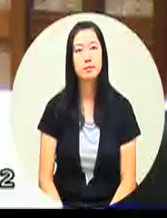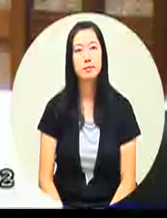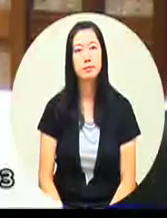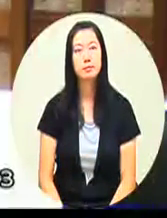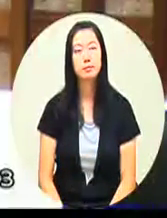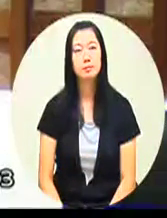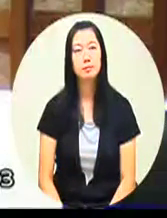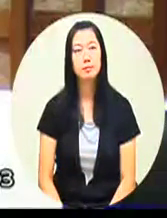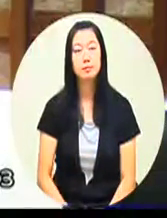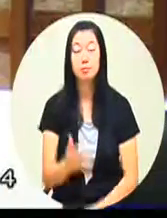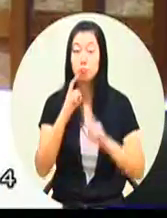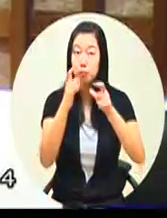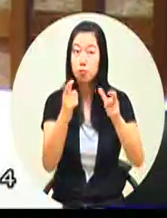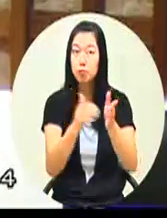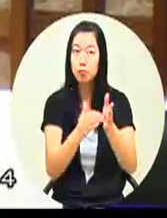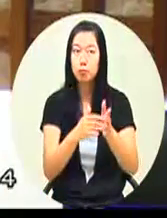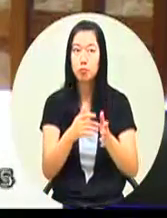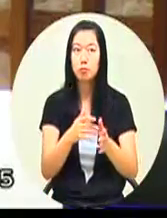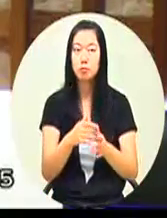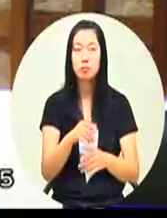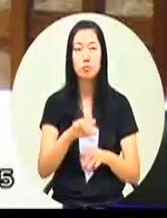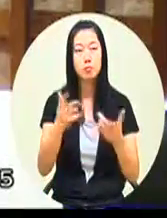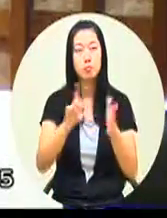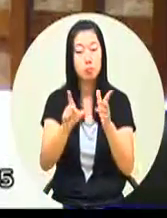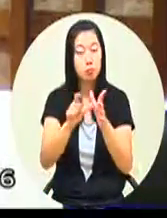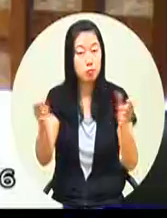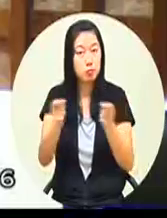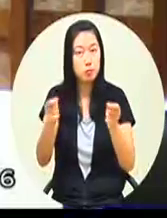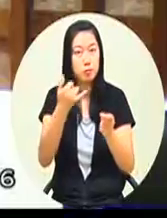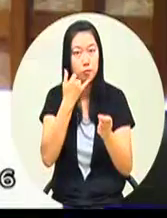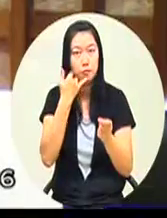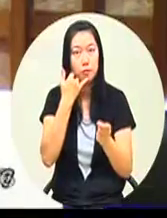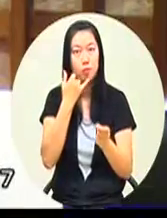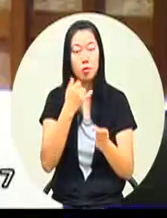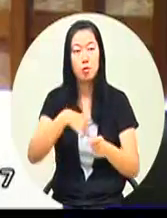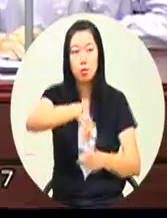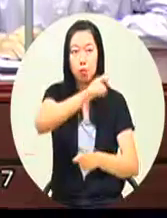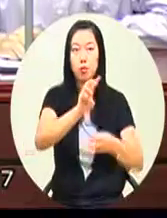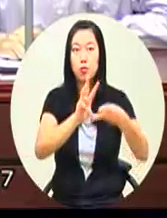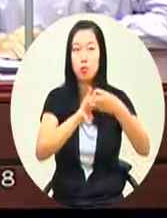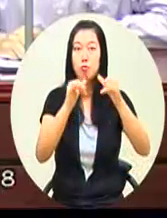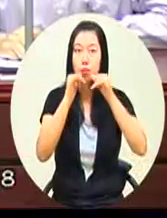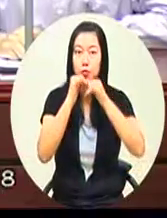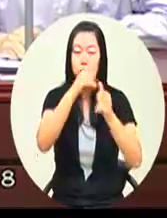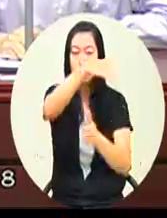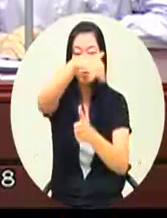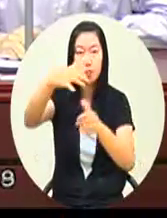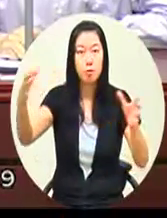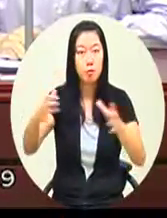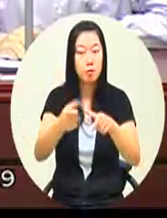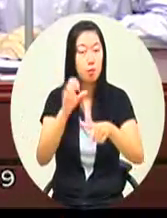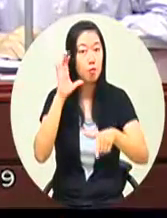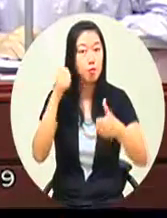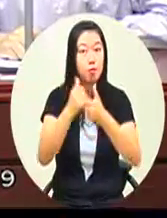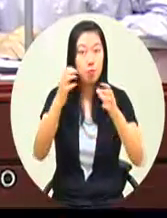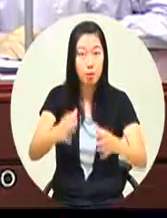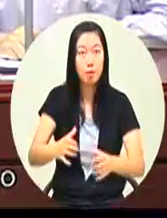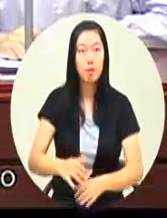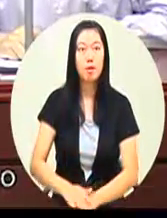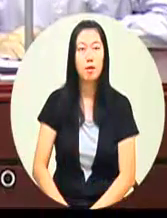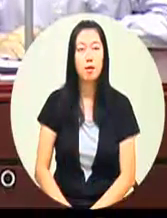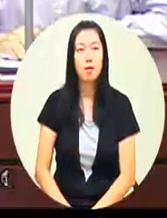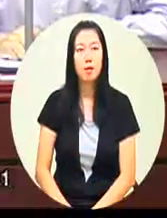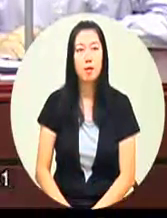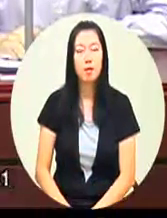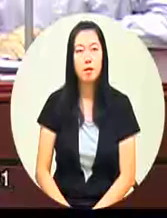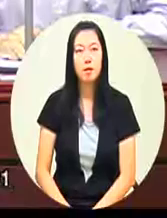吼。安尼，你差不多准备当时偌久要要求来参与开这个？ 阮迄个这部已经有甲六合局迄个先讨论啦，啊，